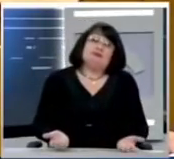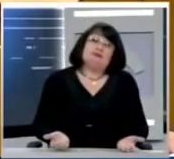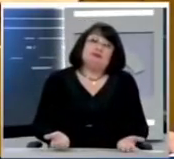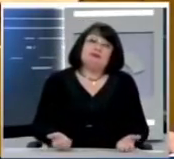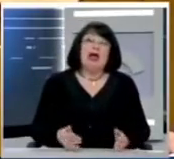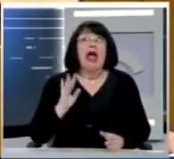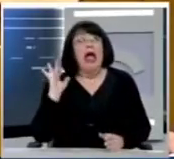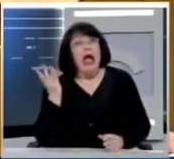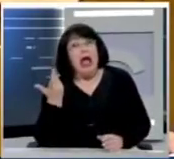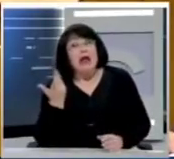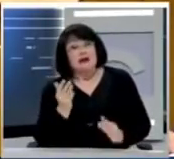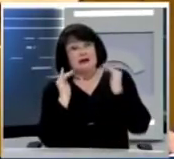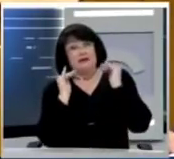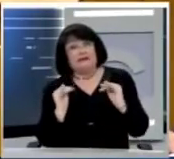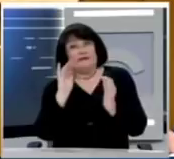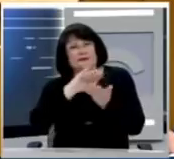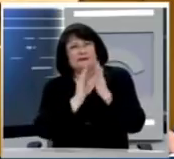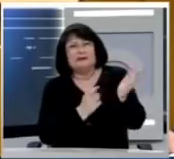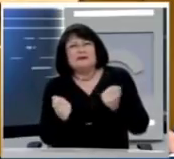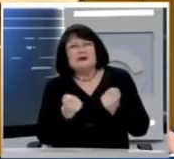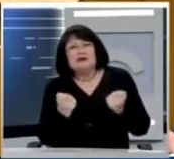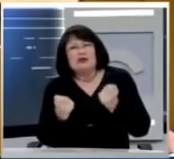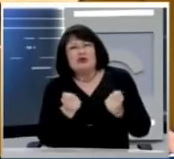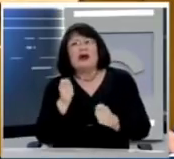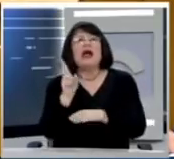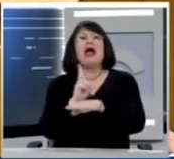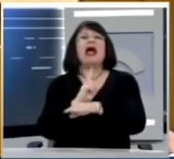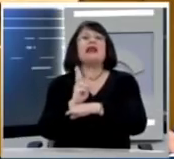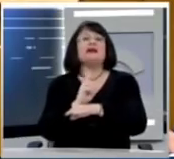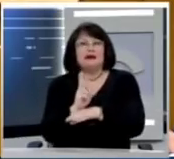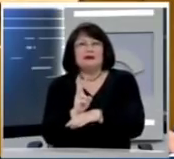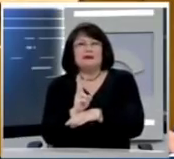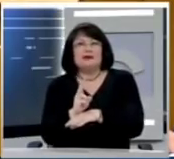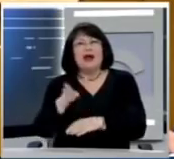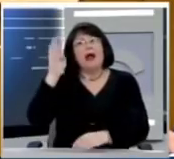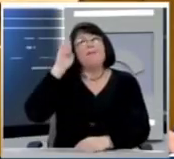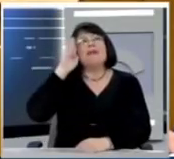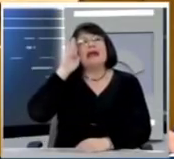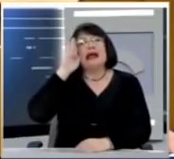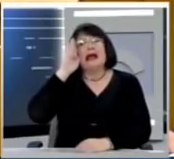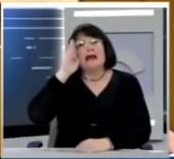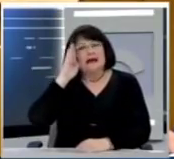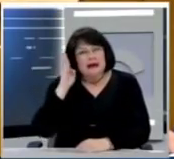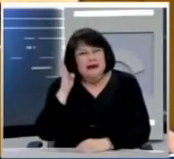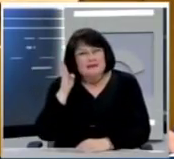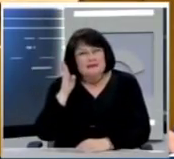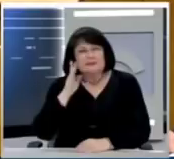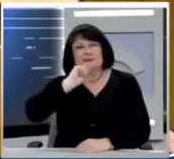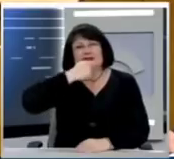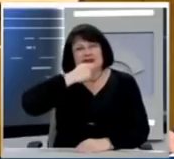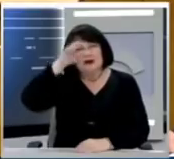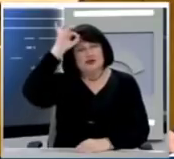Αν είναι και σκευωρία, το έγγραφο των Αμερικανικών αρχών